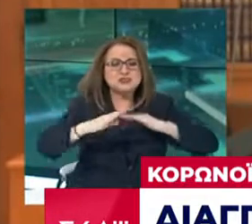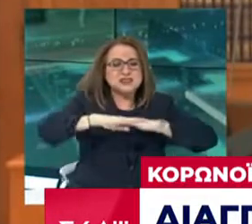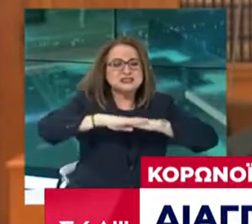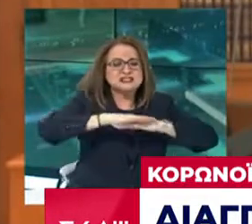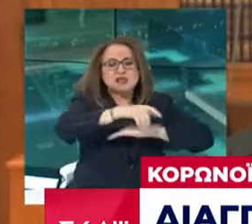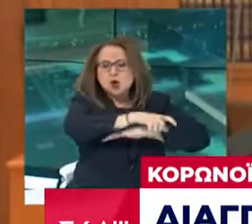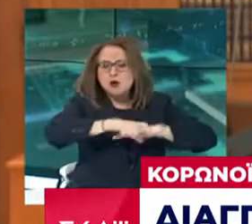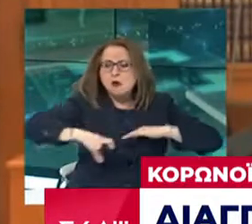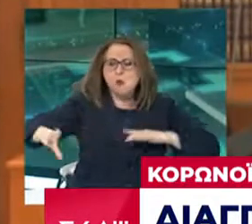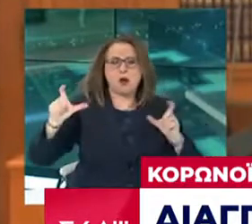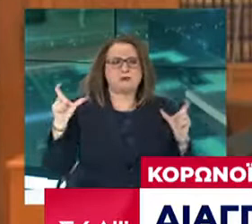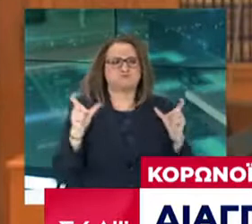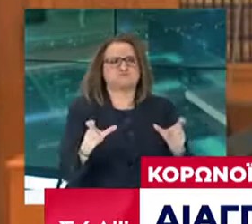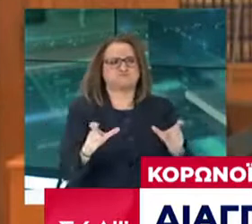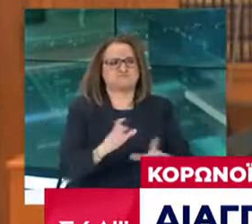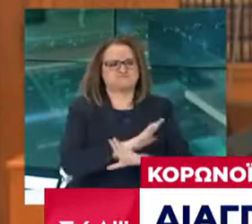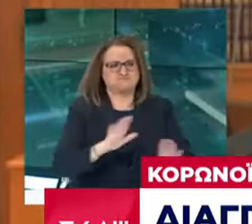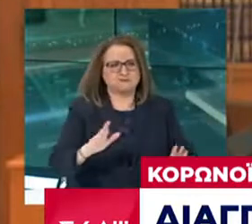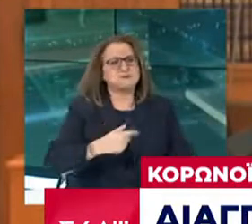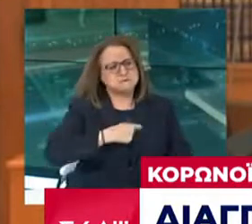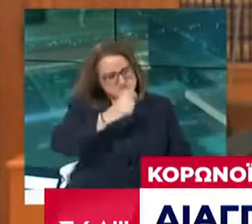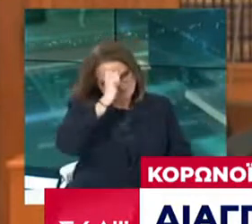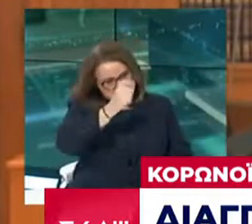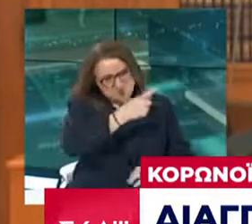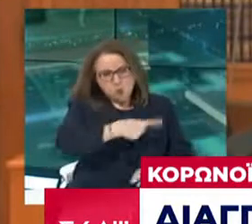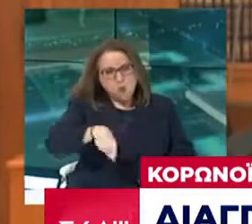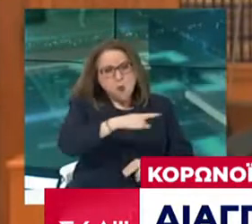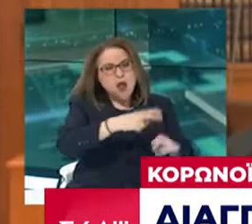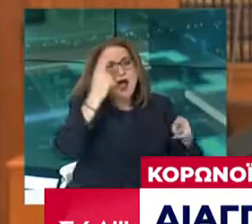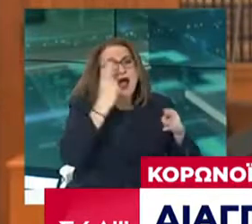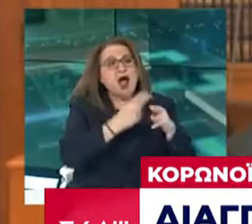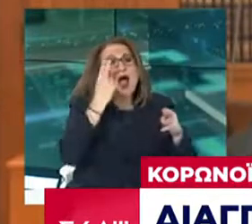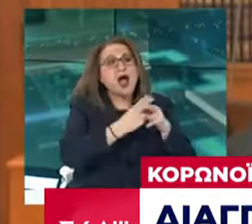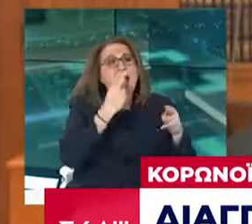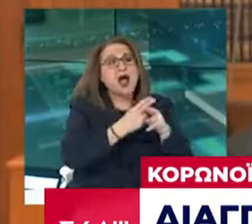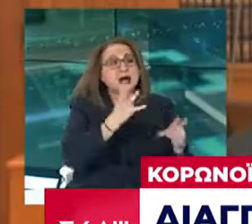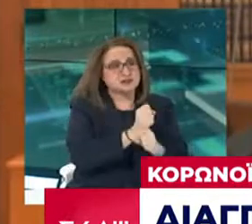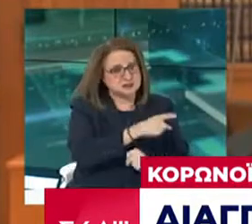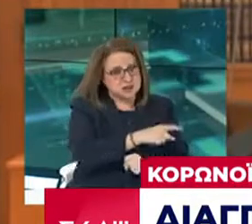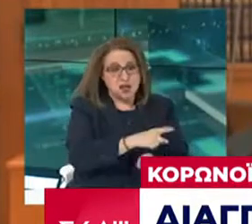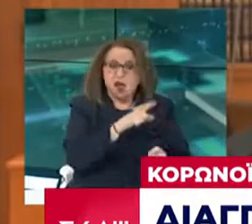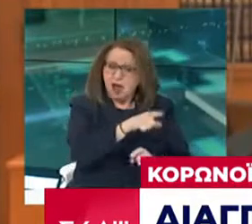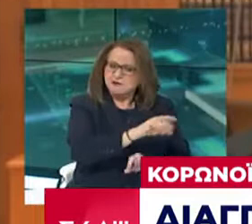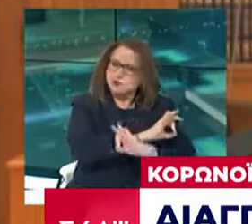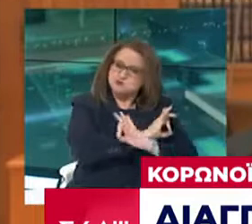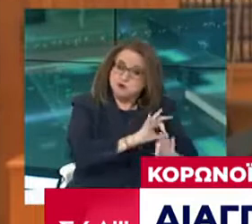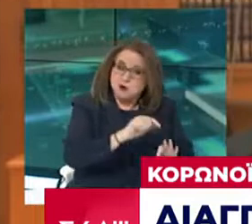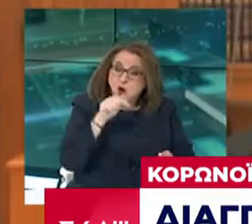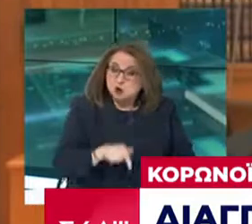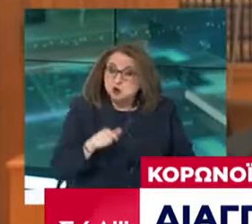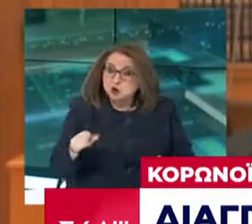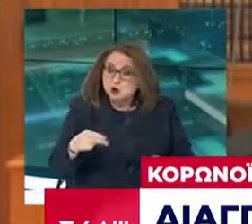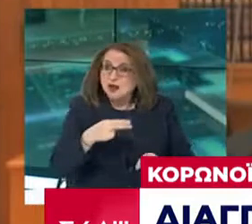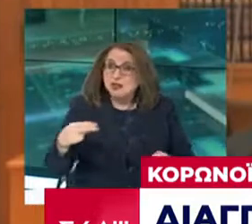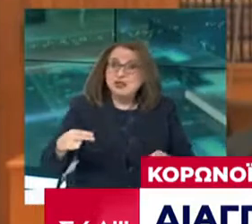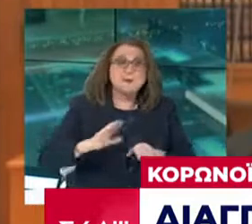με αυτή την αποστολή αποδείχθηκαν πανάξιοι. Έτσι θα αποκρούσουμε και την υγειονομική απειλή του κορονοϊού. Άλλωστε, όσο